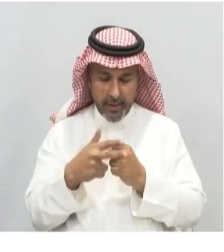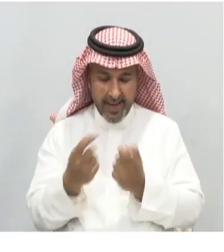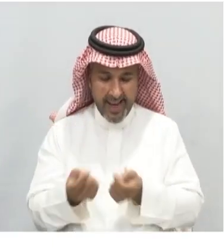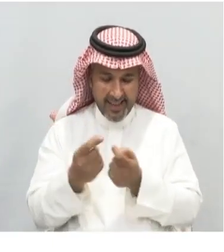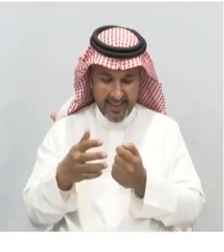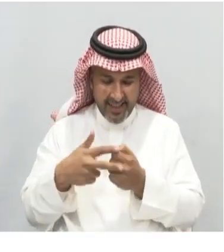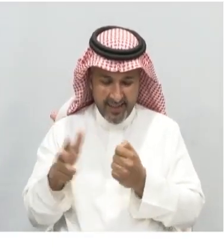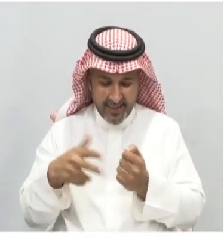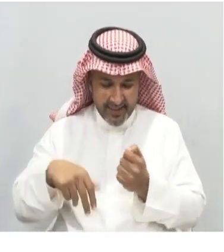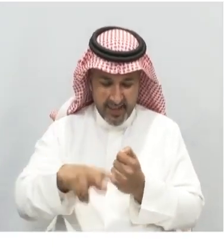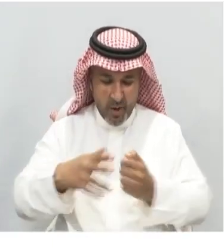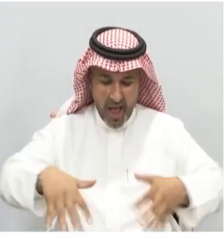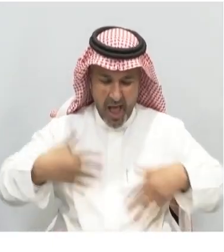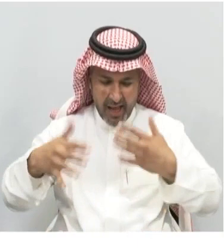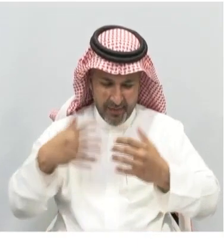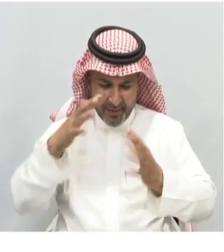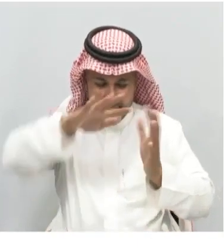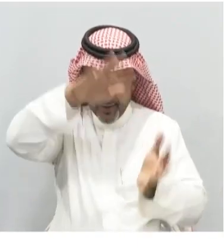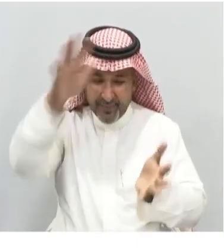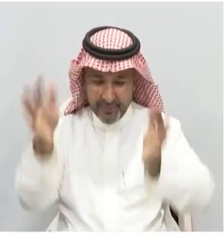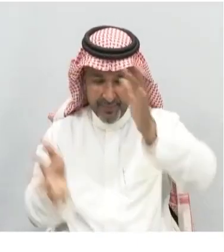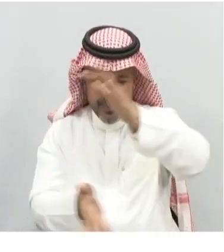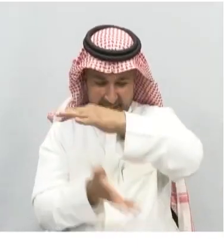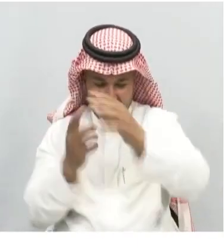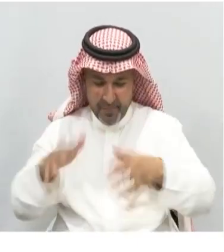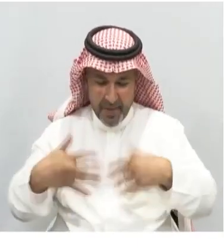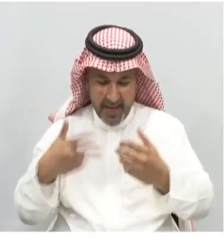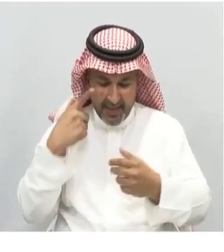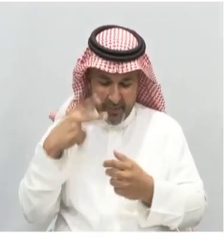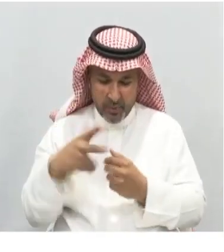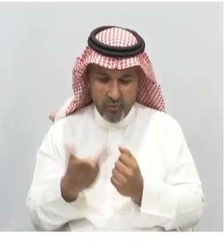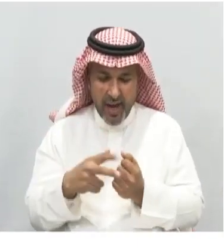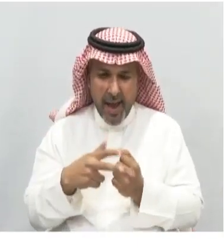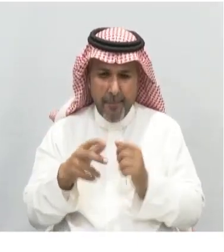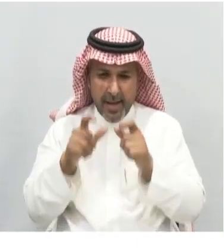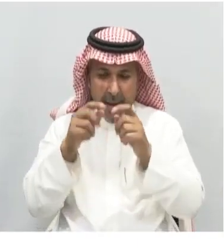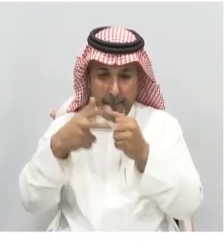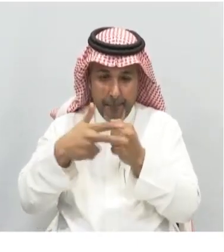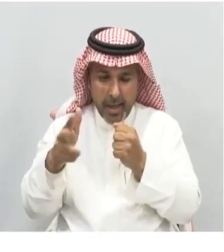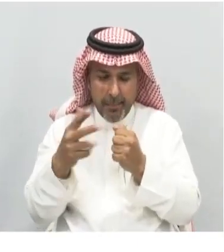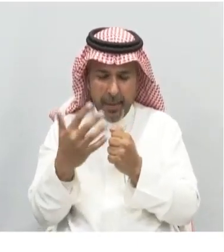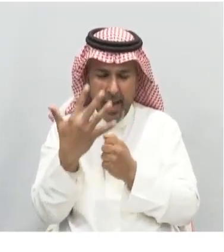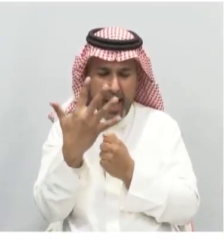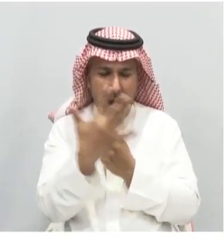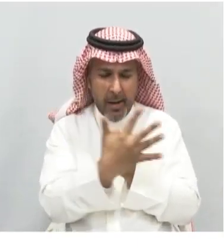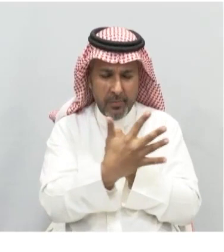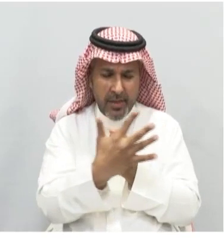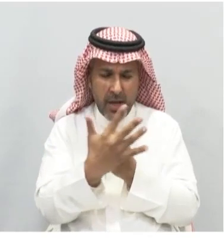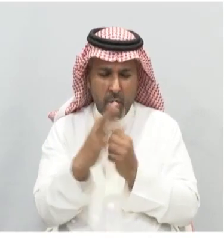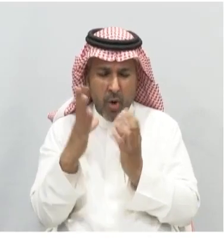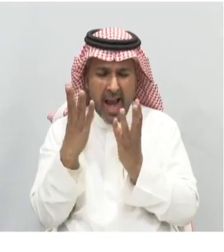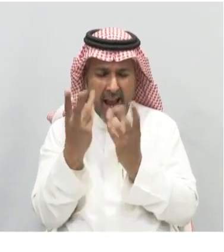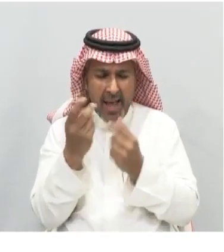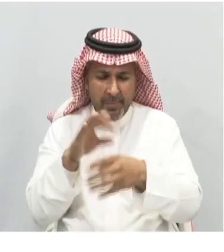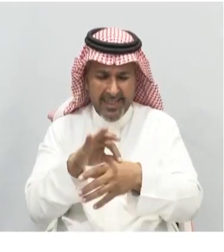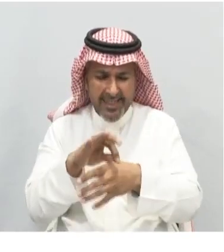السابق كم شخصا دخل الحديقه عبر كل مدخل تحتاج الى قسمه 1500 الى خمس